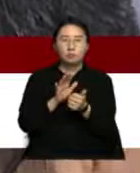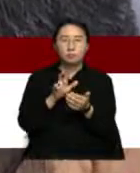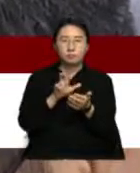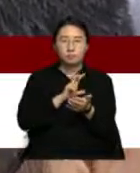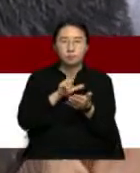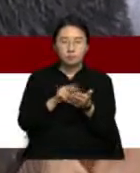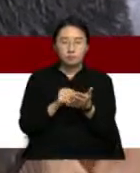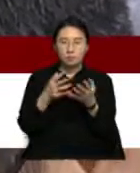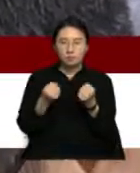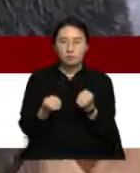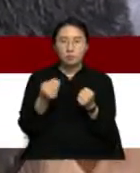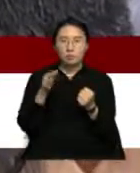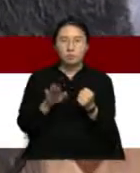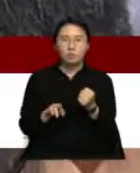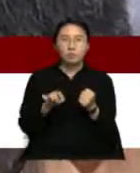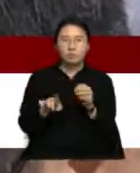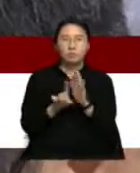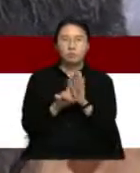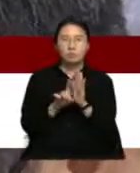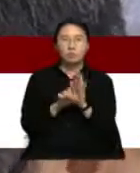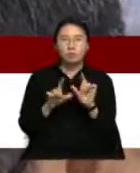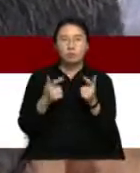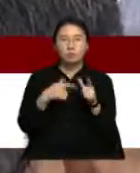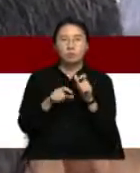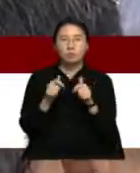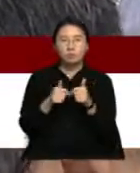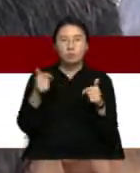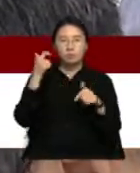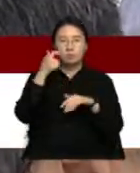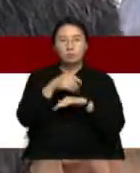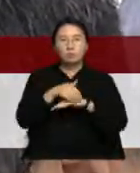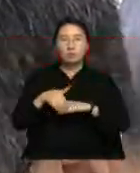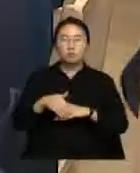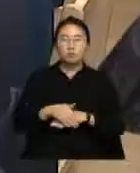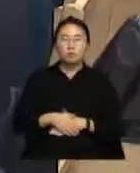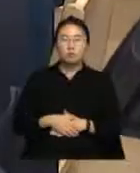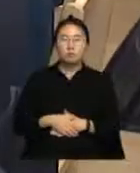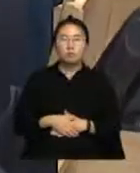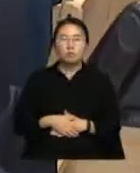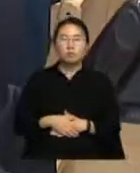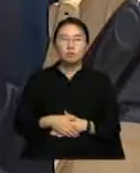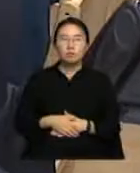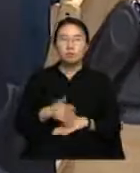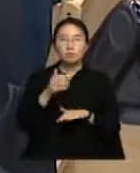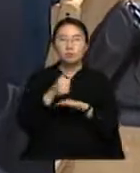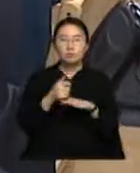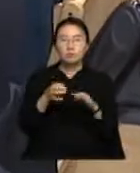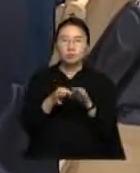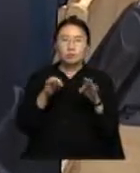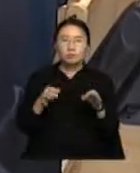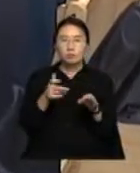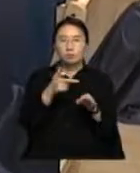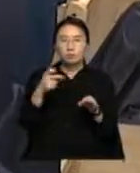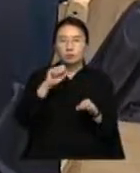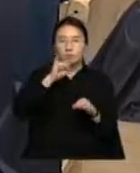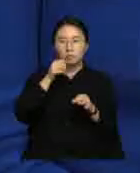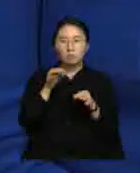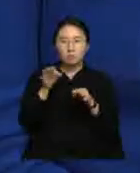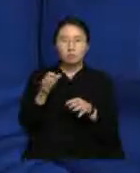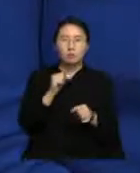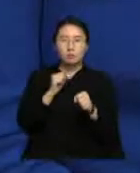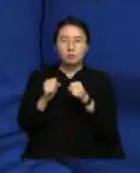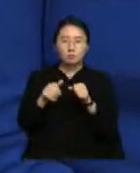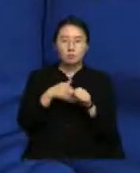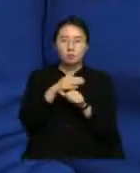많은데 사실은 이 부분이 알려져 있지도 않고 우리 더 확산을 시켜나갈 생각이거든요. 결국 그동안의 막대한 재정 투입에도